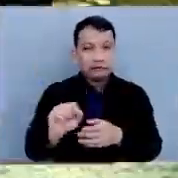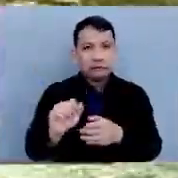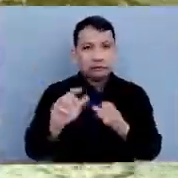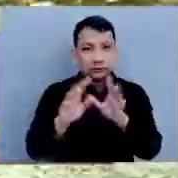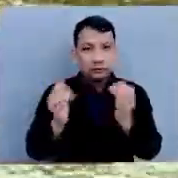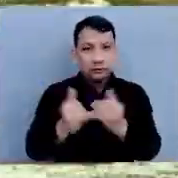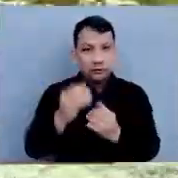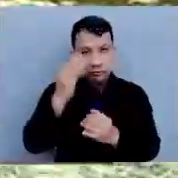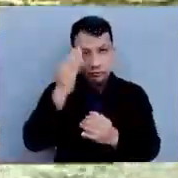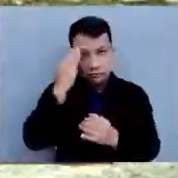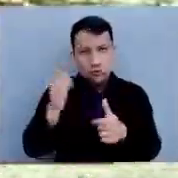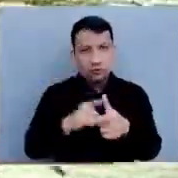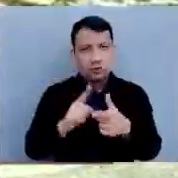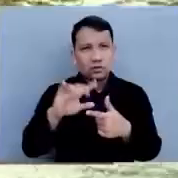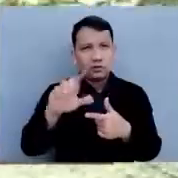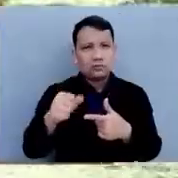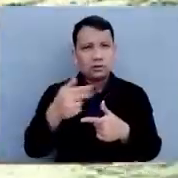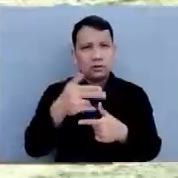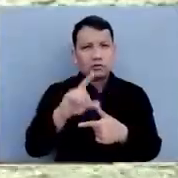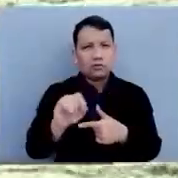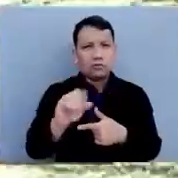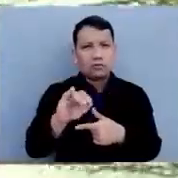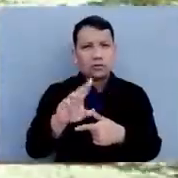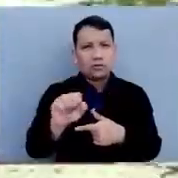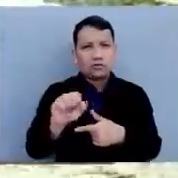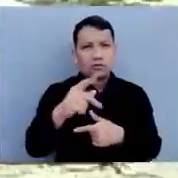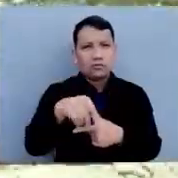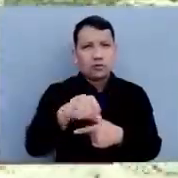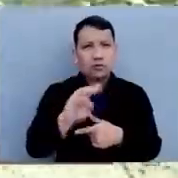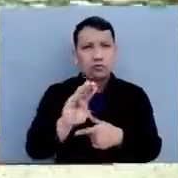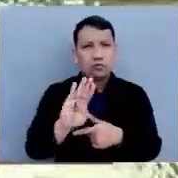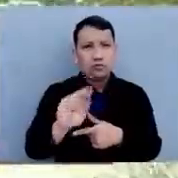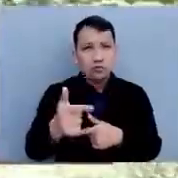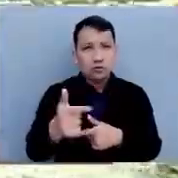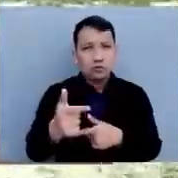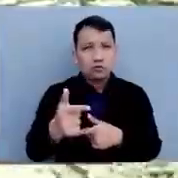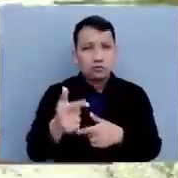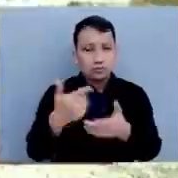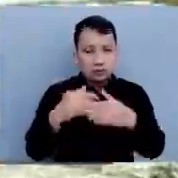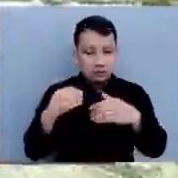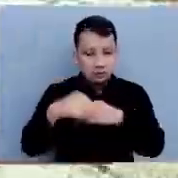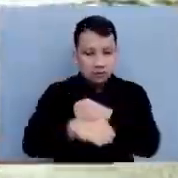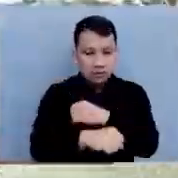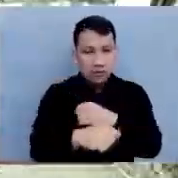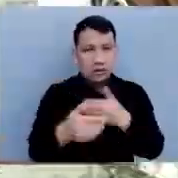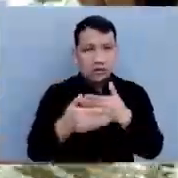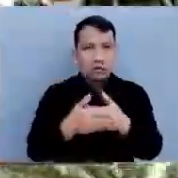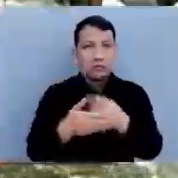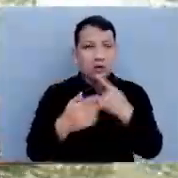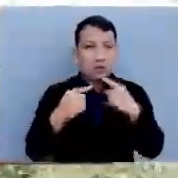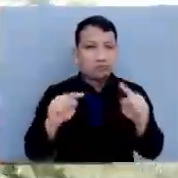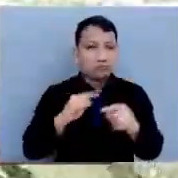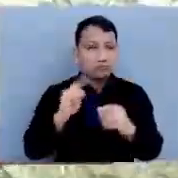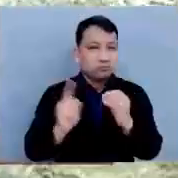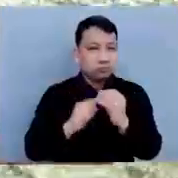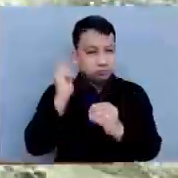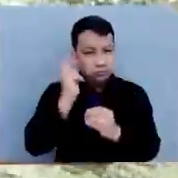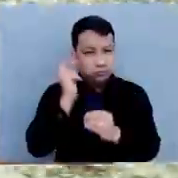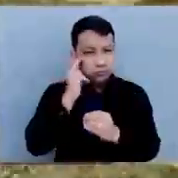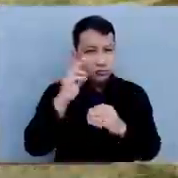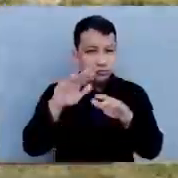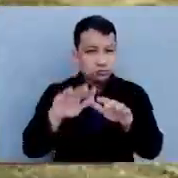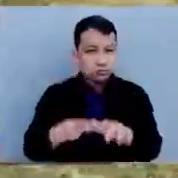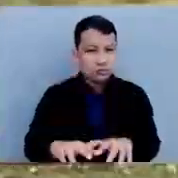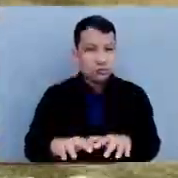Bulacan, Kalumpit, Hagonoy, Obando at Paumbong na pawang mga coastal town ng lalawigan. Itinuturo ring sanhin ng hindi humuhupang baha